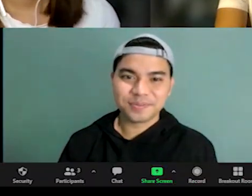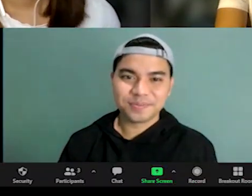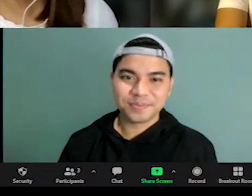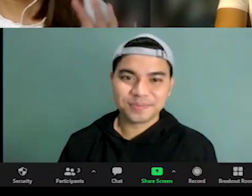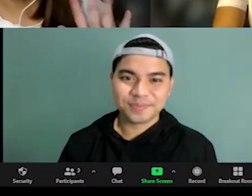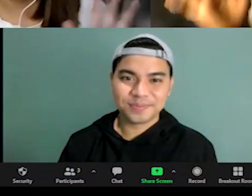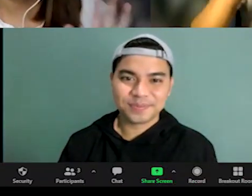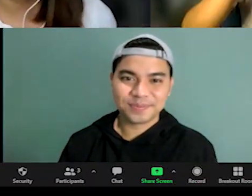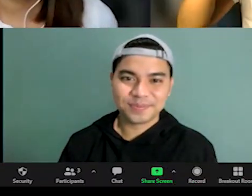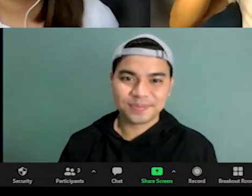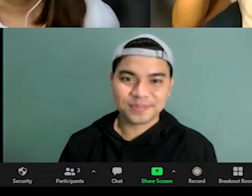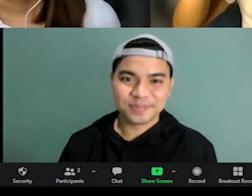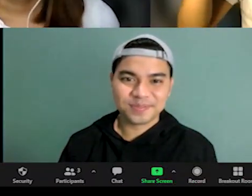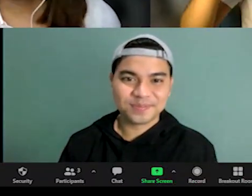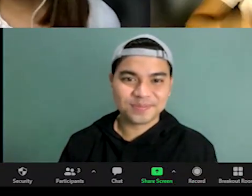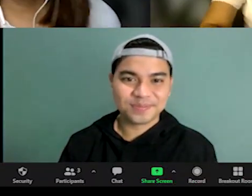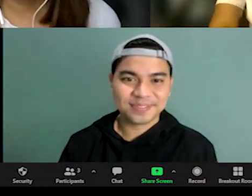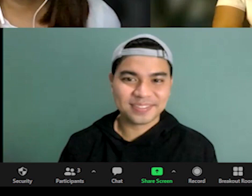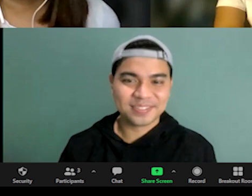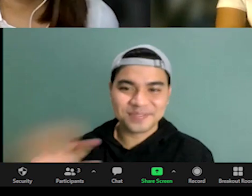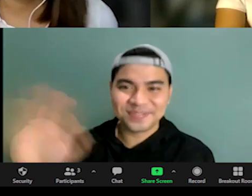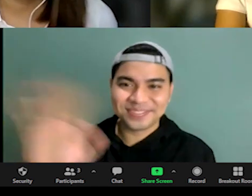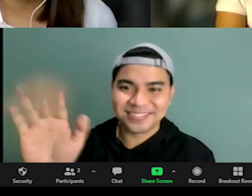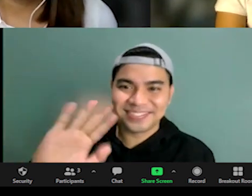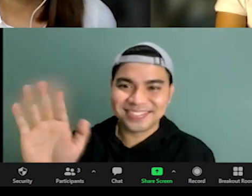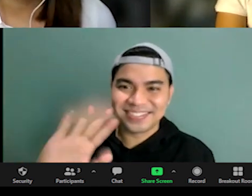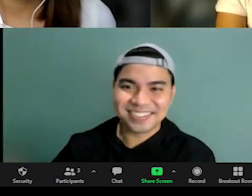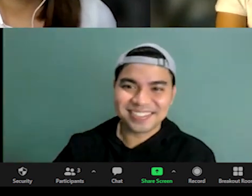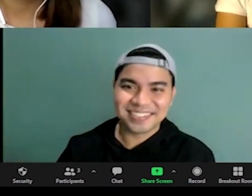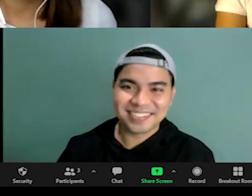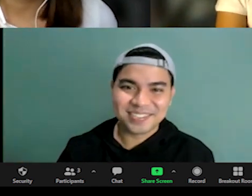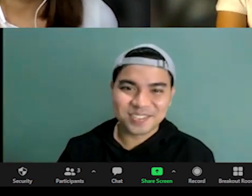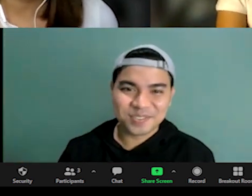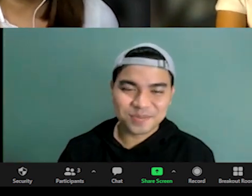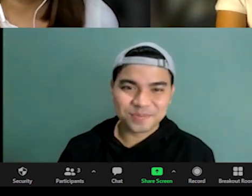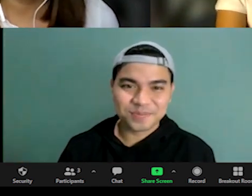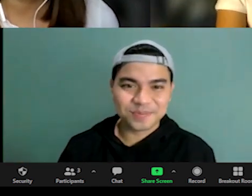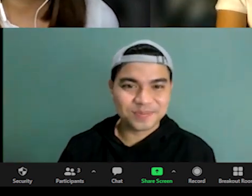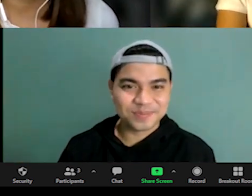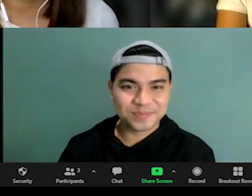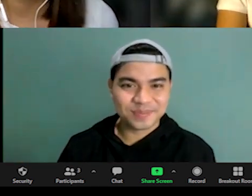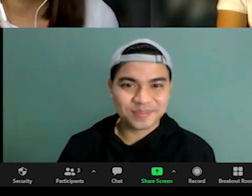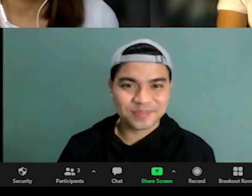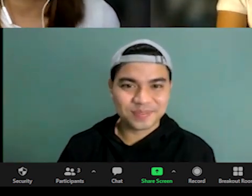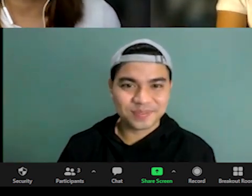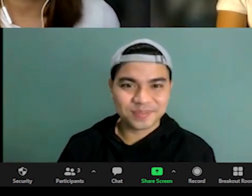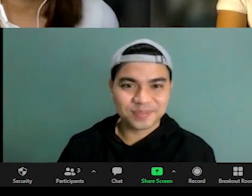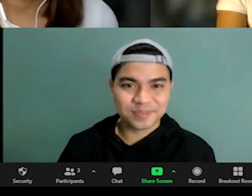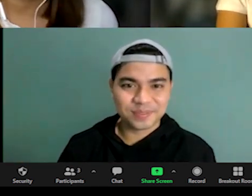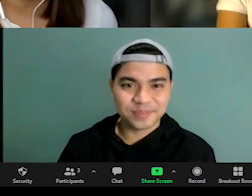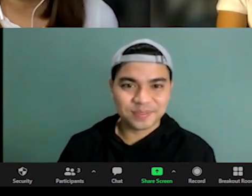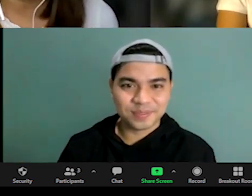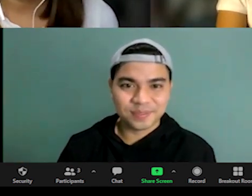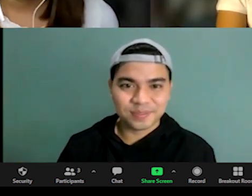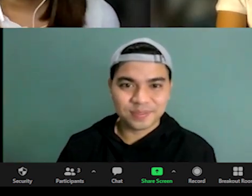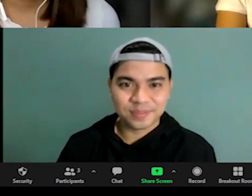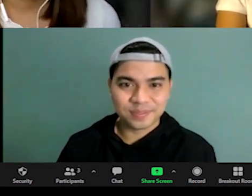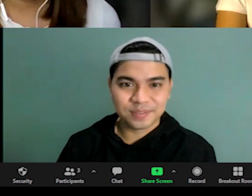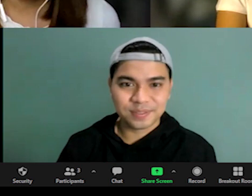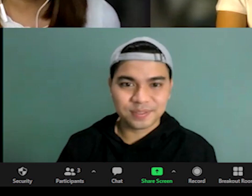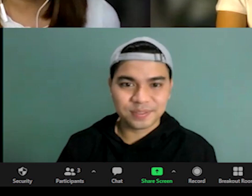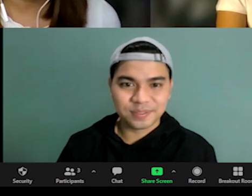Hi guys! Parang napakaganda at challenging ng trabaho ng mga TV and radio reporters